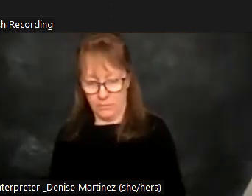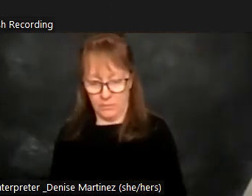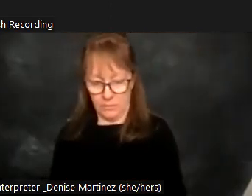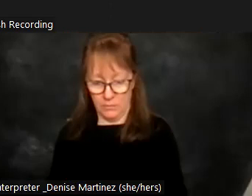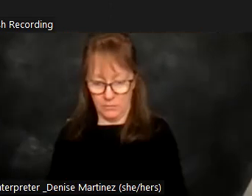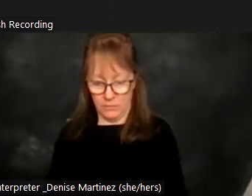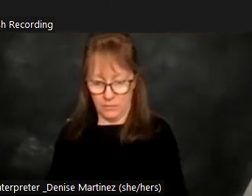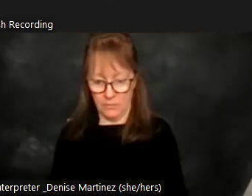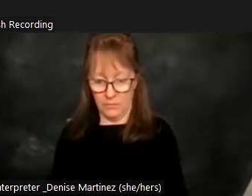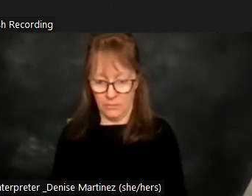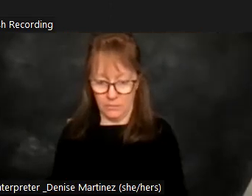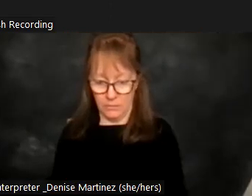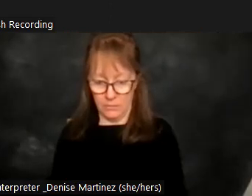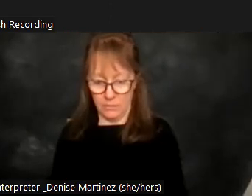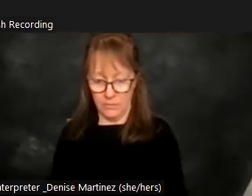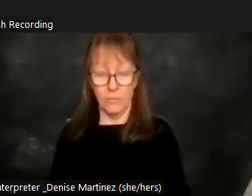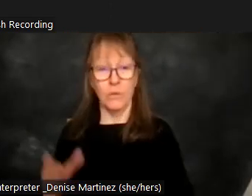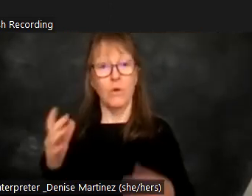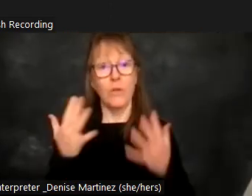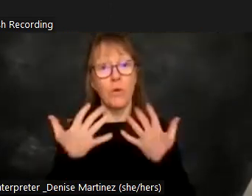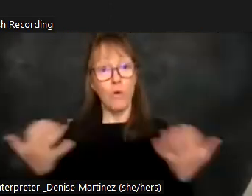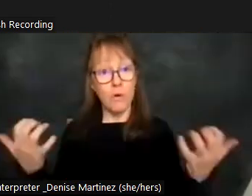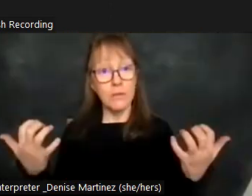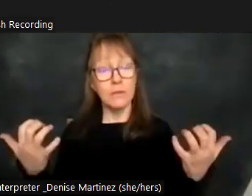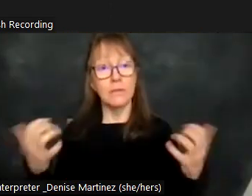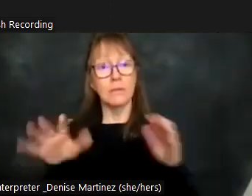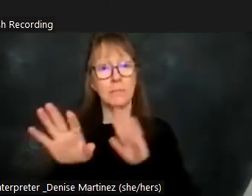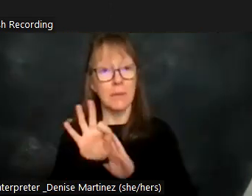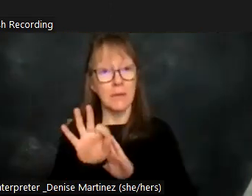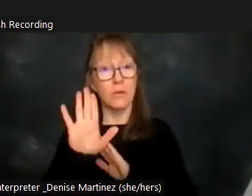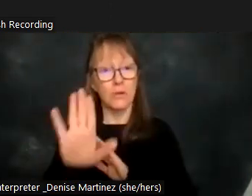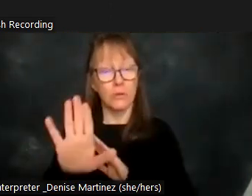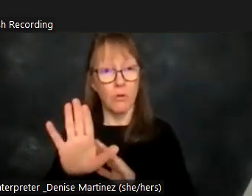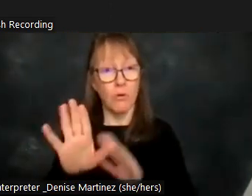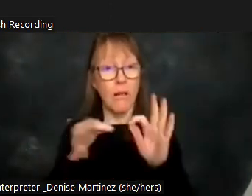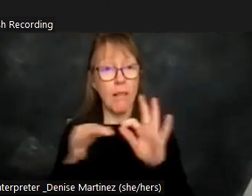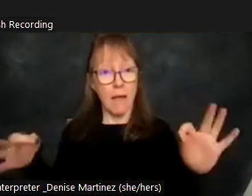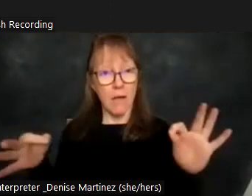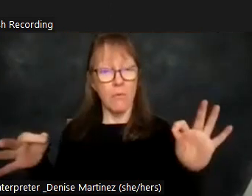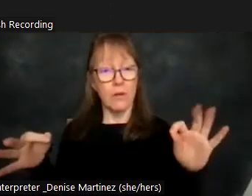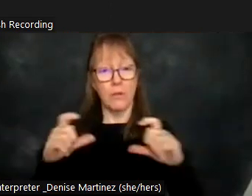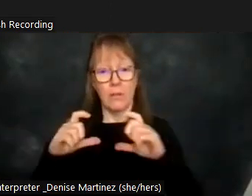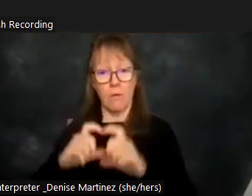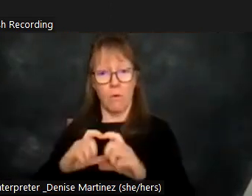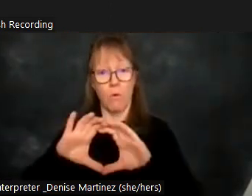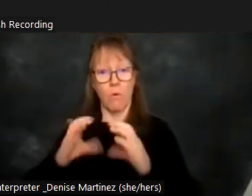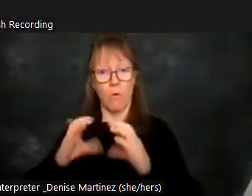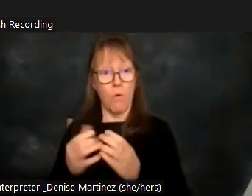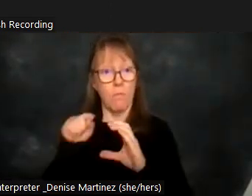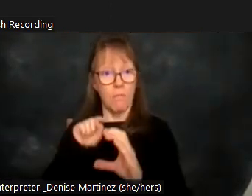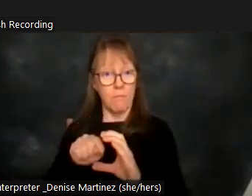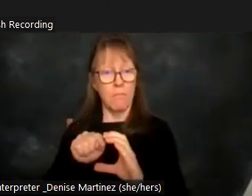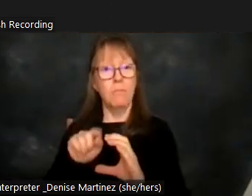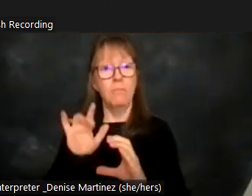To audience members or panelists, Mon qui n'a audience là, t'as pu choisir langue parwa. Cliquez dans le globe qui est en bas écran